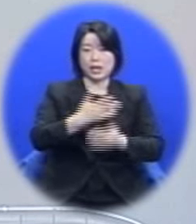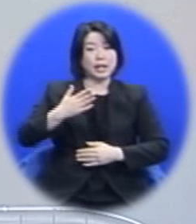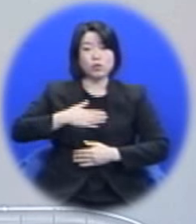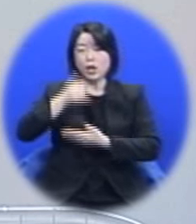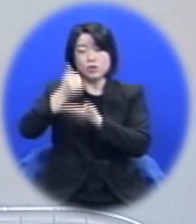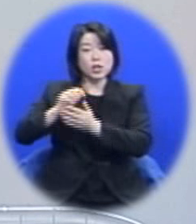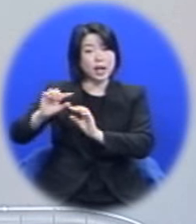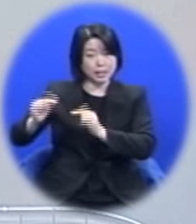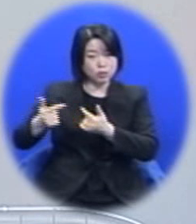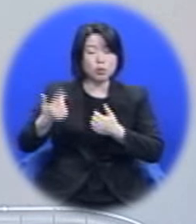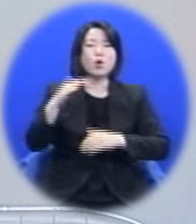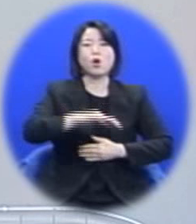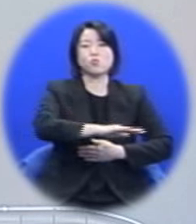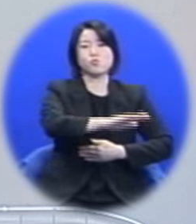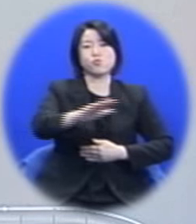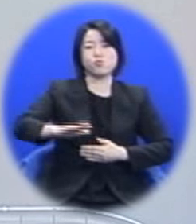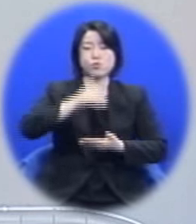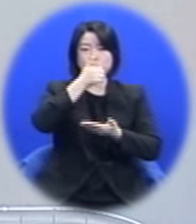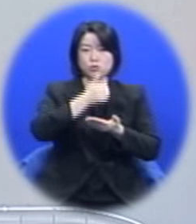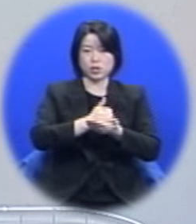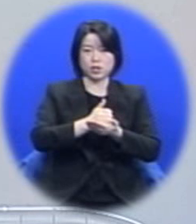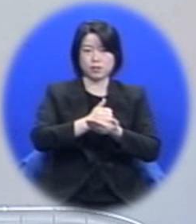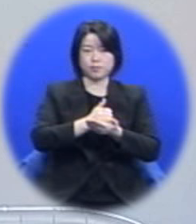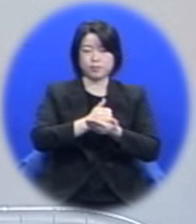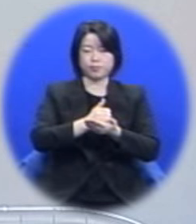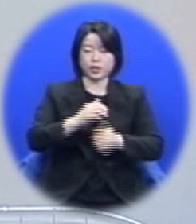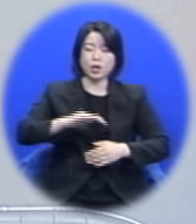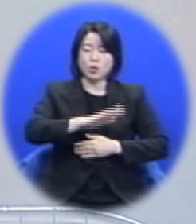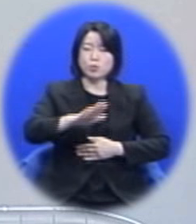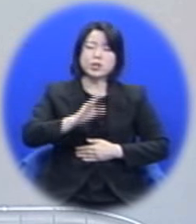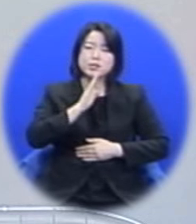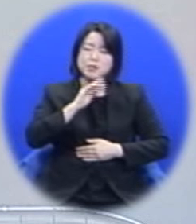했습니다. 우리는 참 까다로운 사람이라서